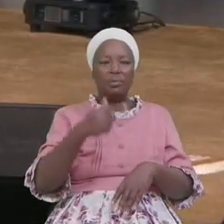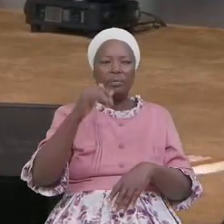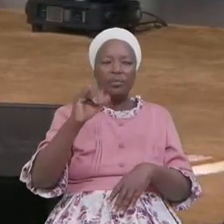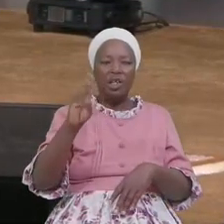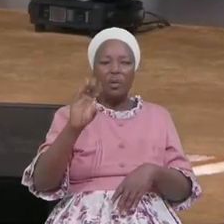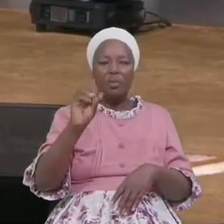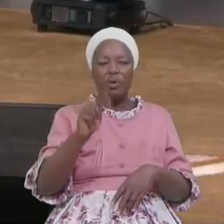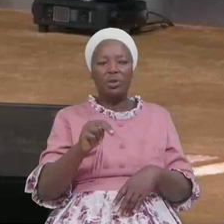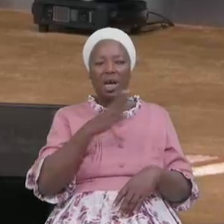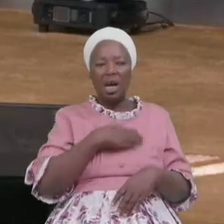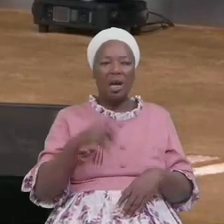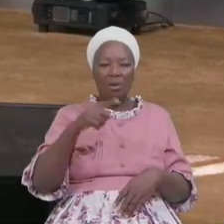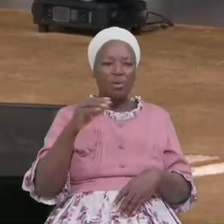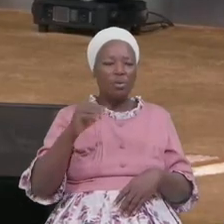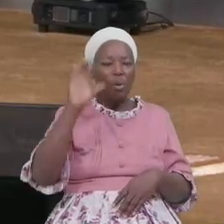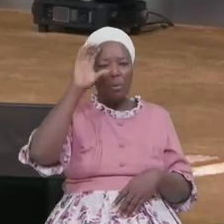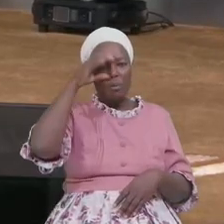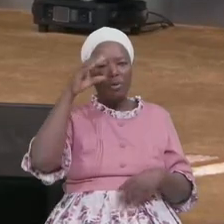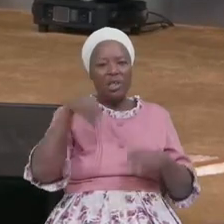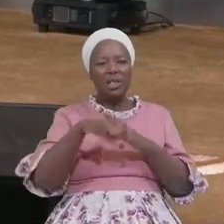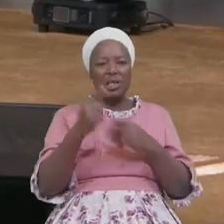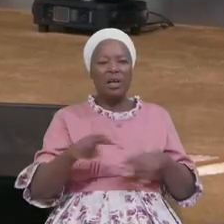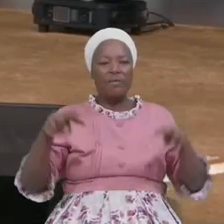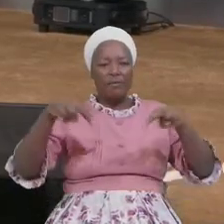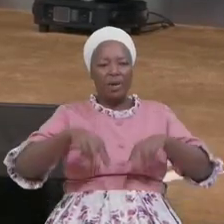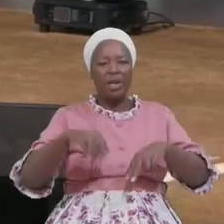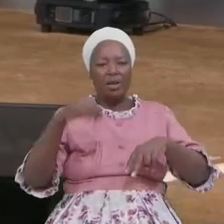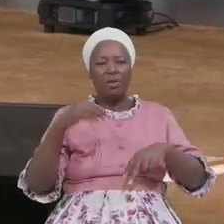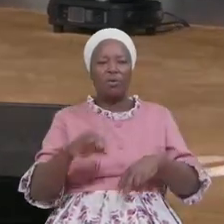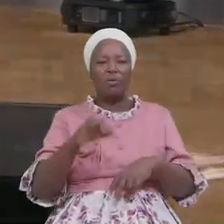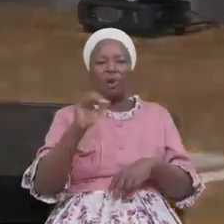sur la vallée d'Ajalon.